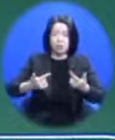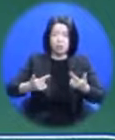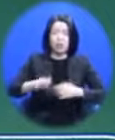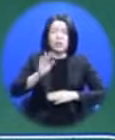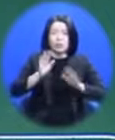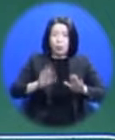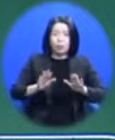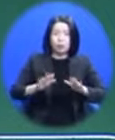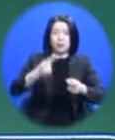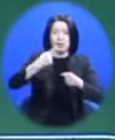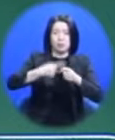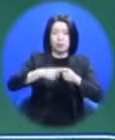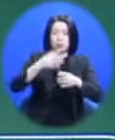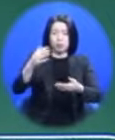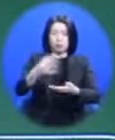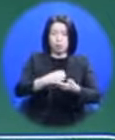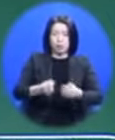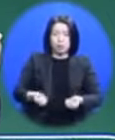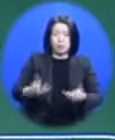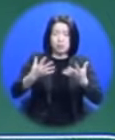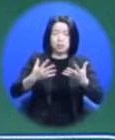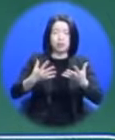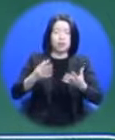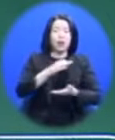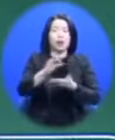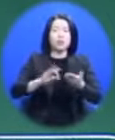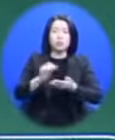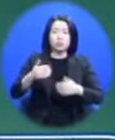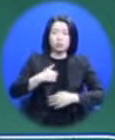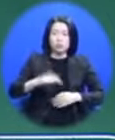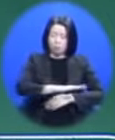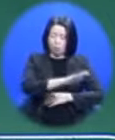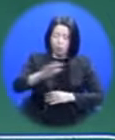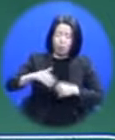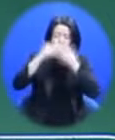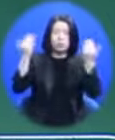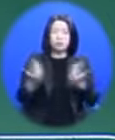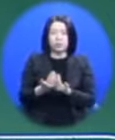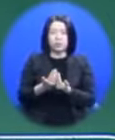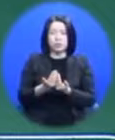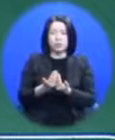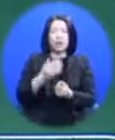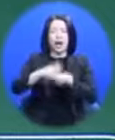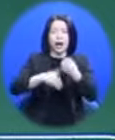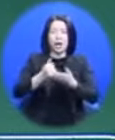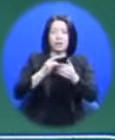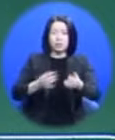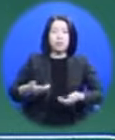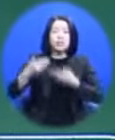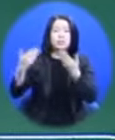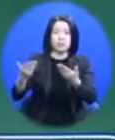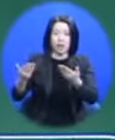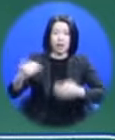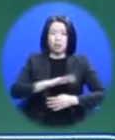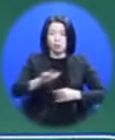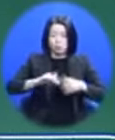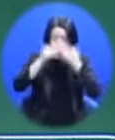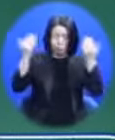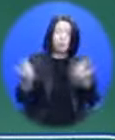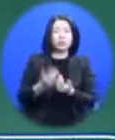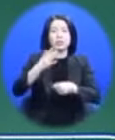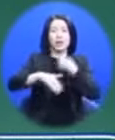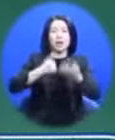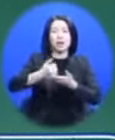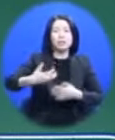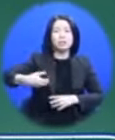예물은 우리의 모든 것을 다 하나님께 드립니다. 우리의 모든 것이 다 하나님의 것입니다.